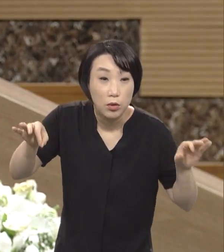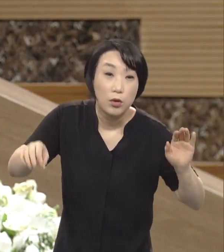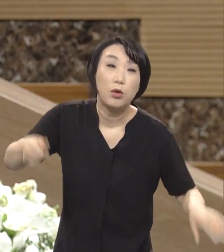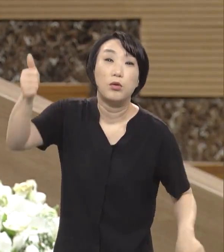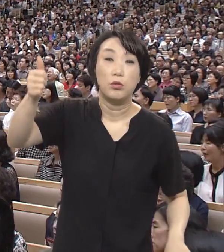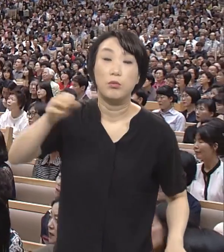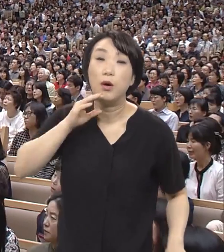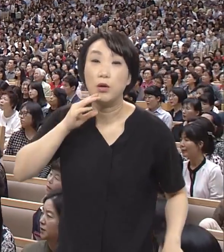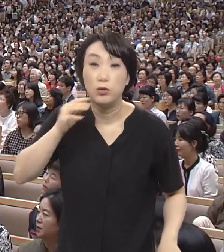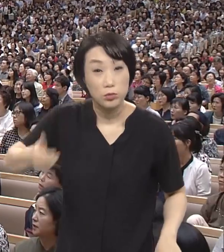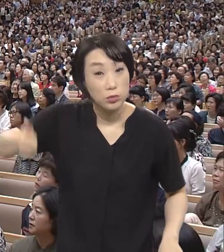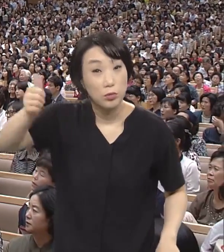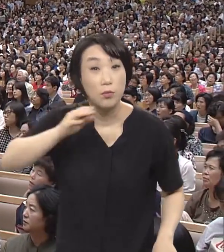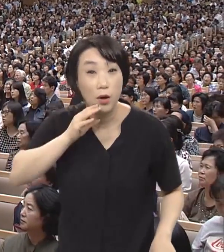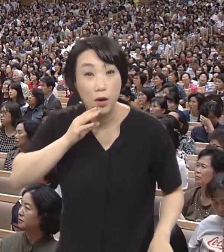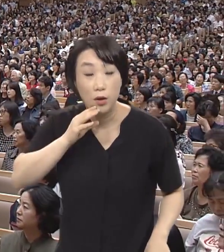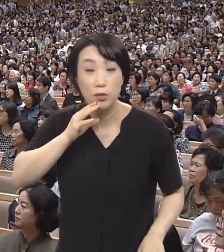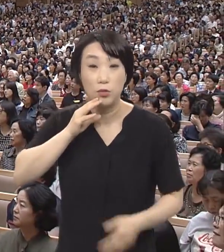우선.